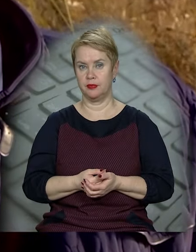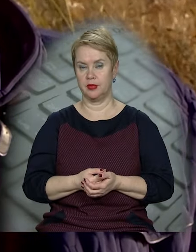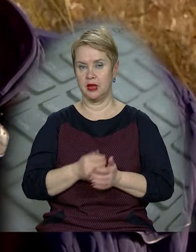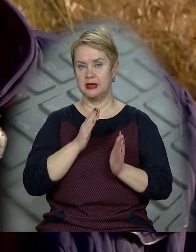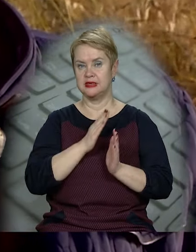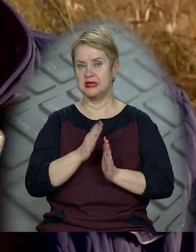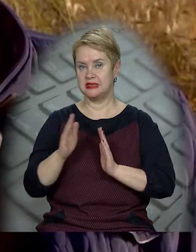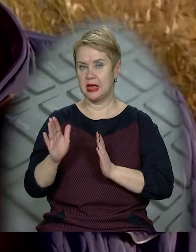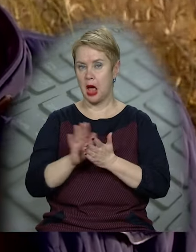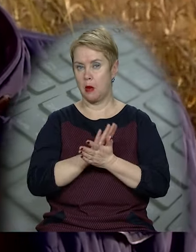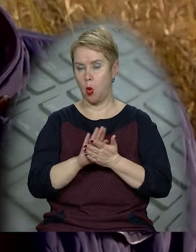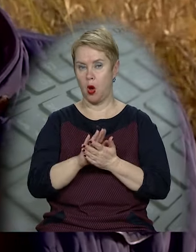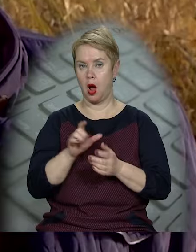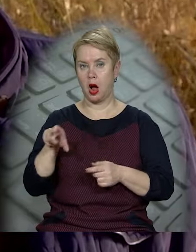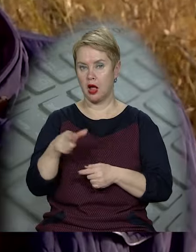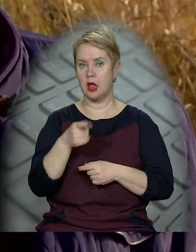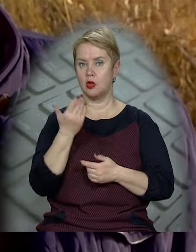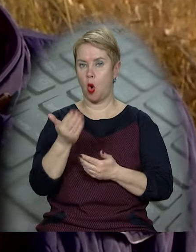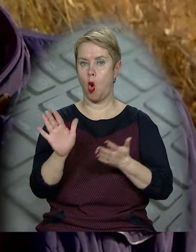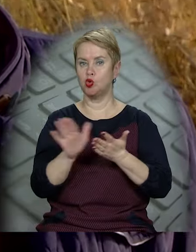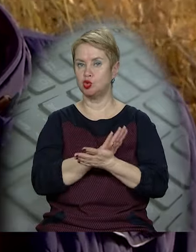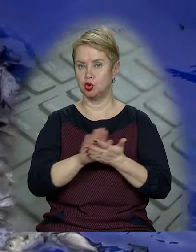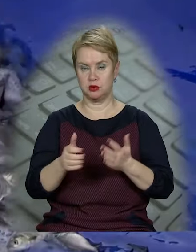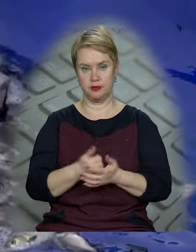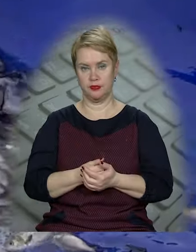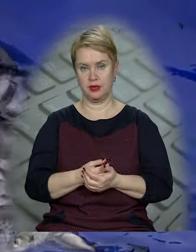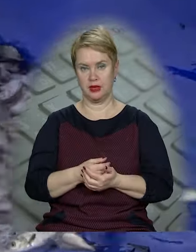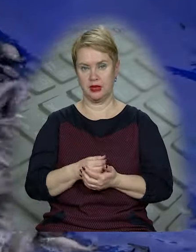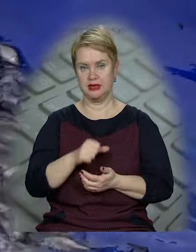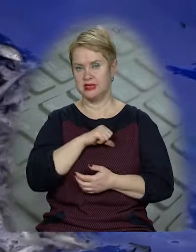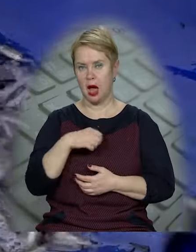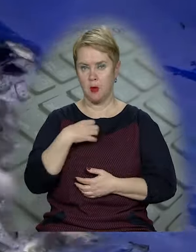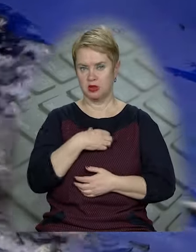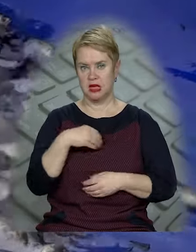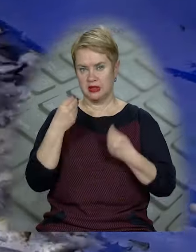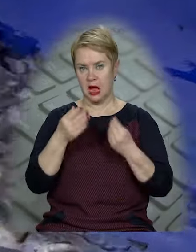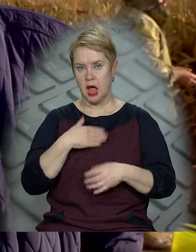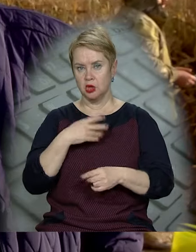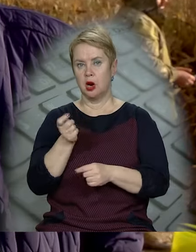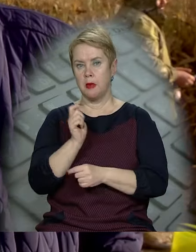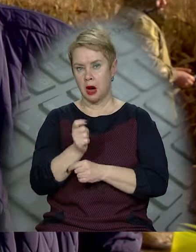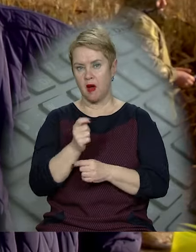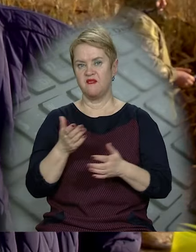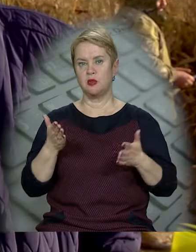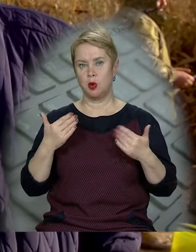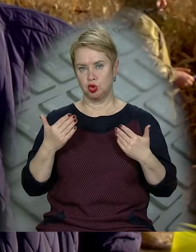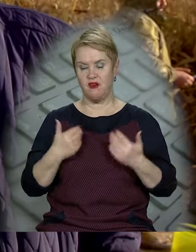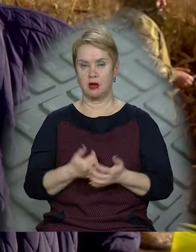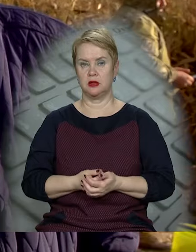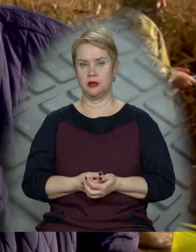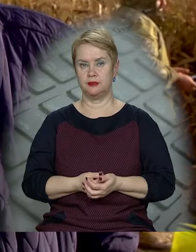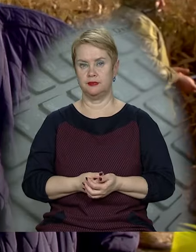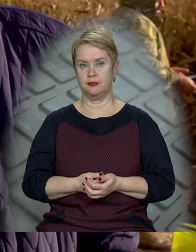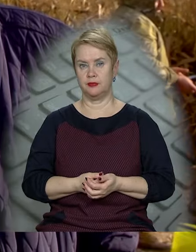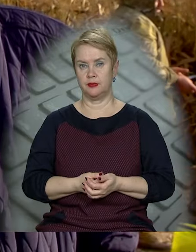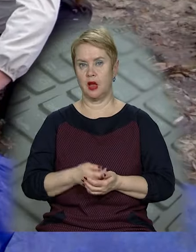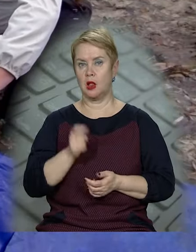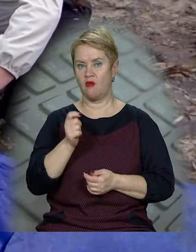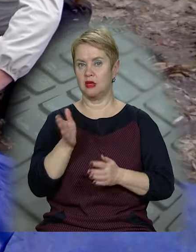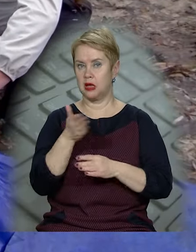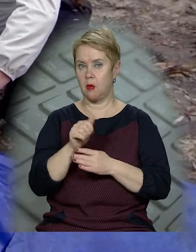системи каналу, його очистки. Ну і саме основне – дати нашим рибакам відпочивати і ловити